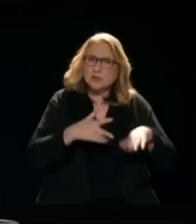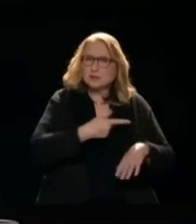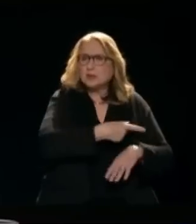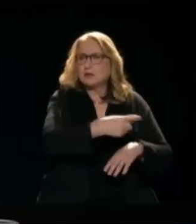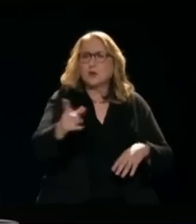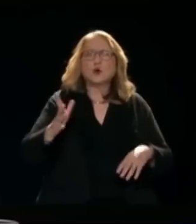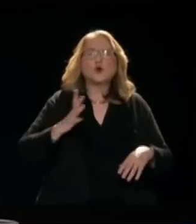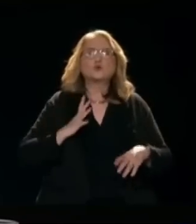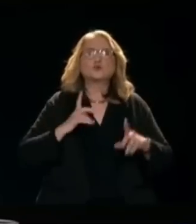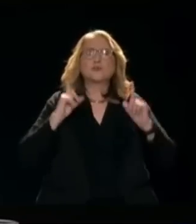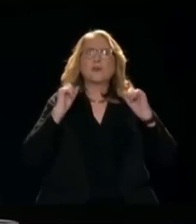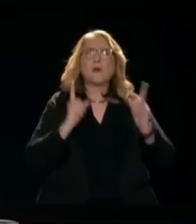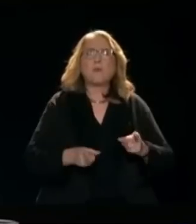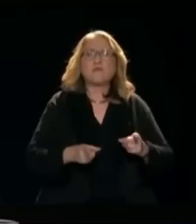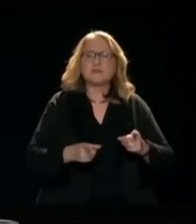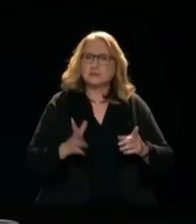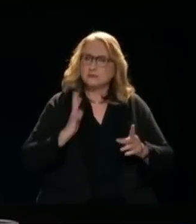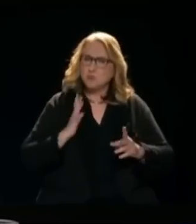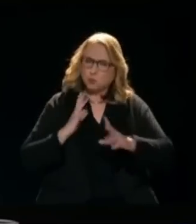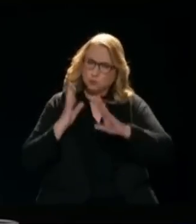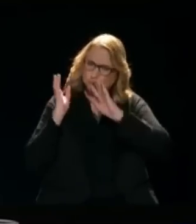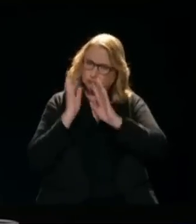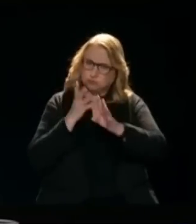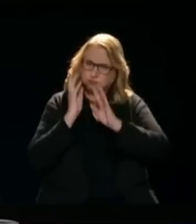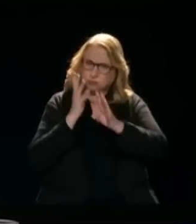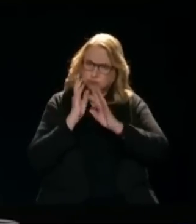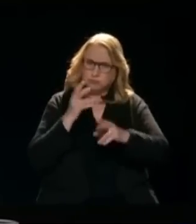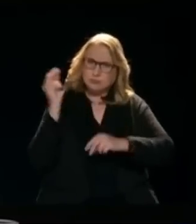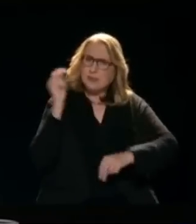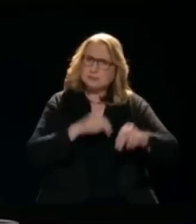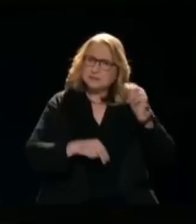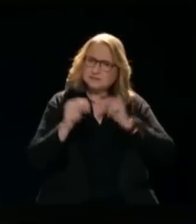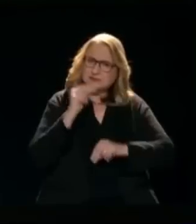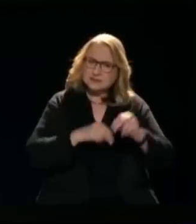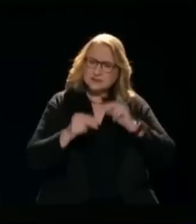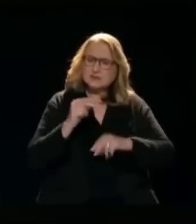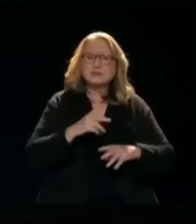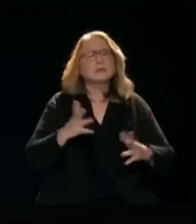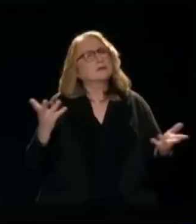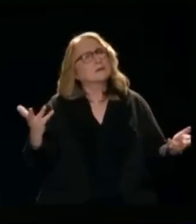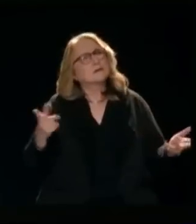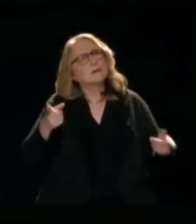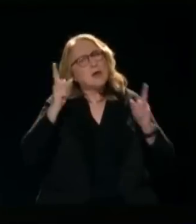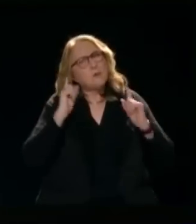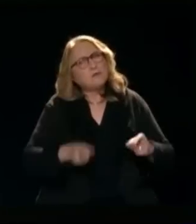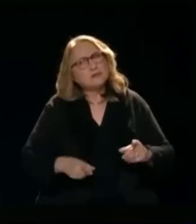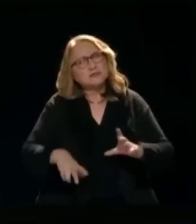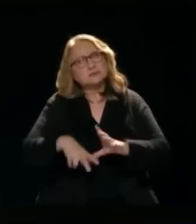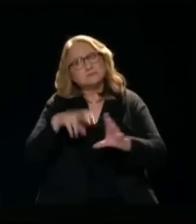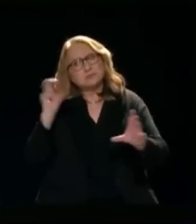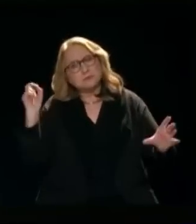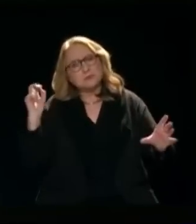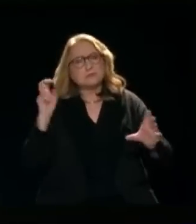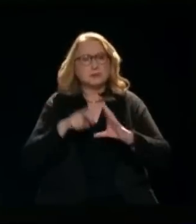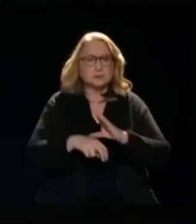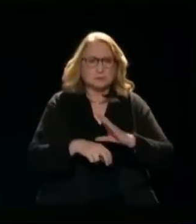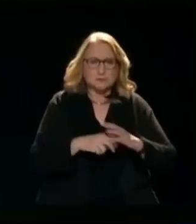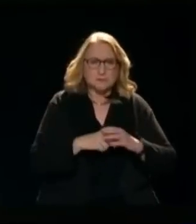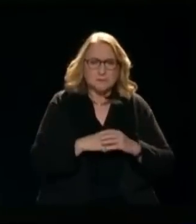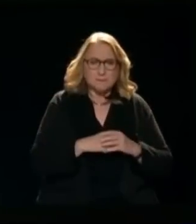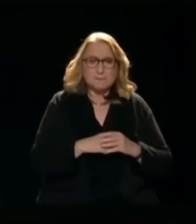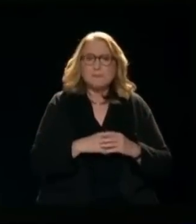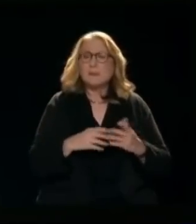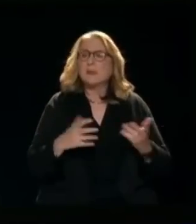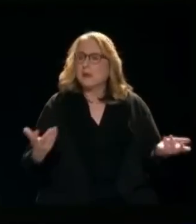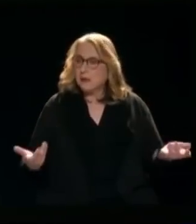με άλλο τρόπο. Μόνο που αυτή τη φορά το δημοψήφισμα θα τηρηθεί. Δεν είναι ταυτωτικό το ζήτημα αν θα είμαστε